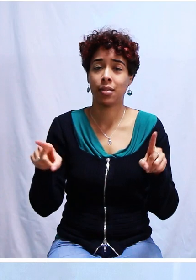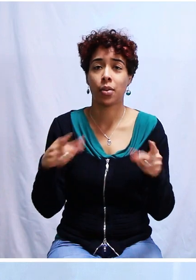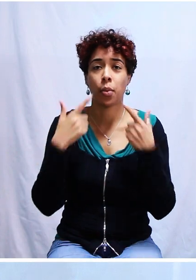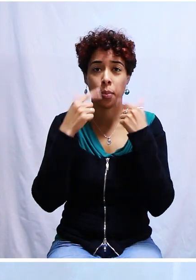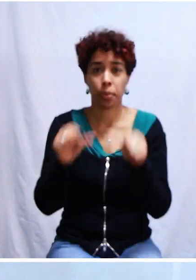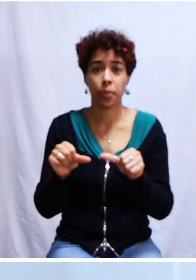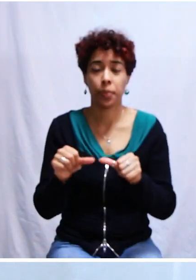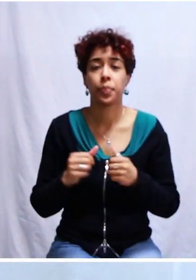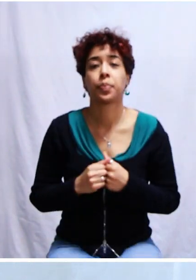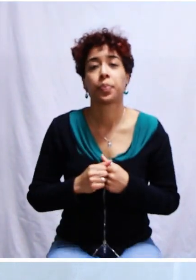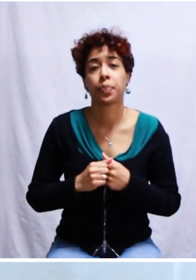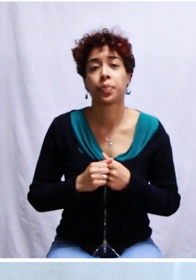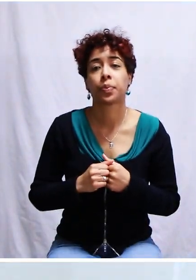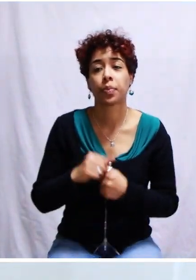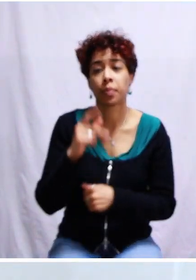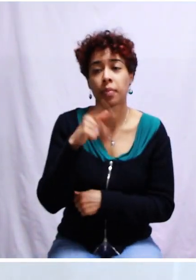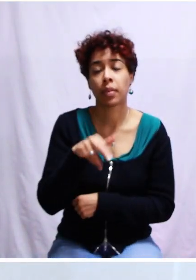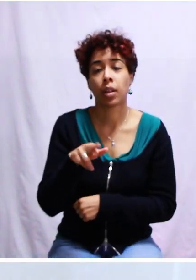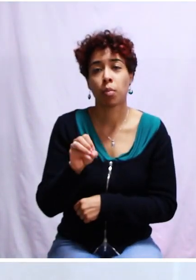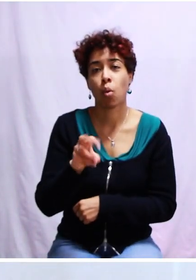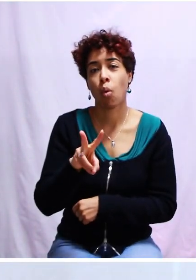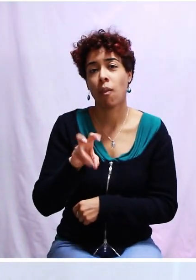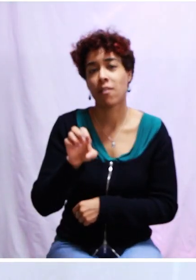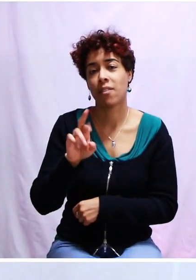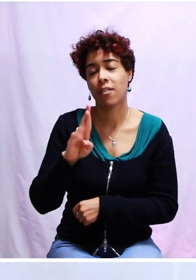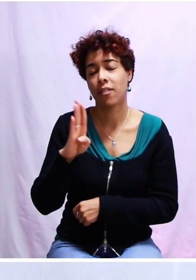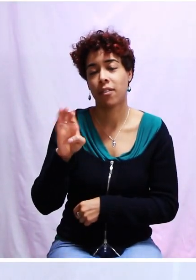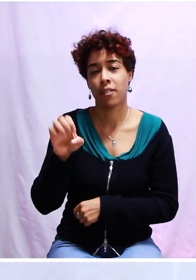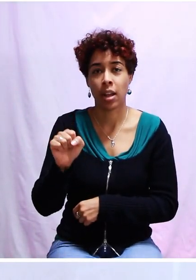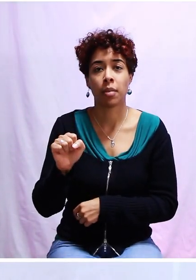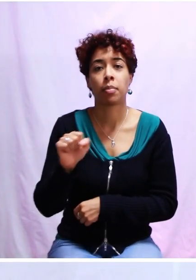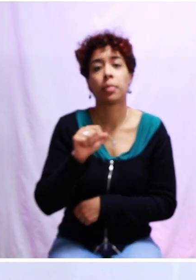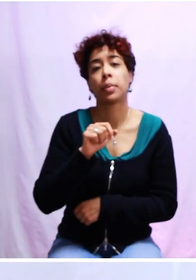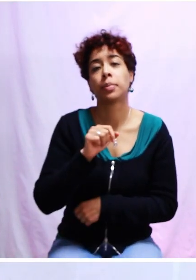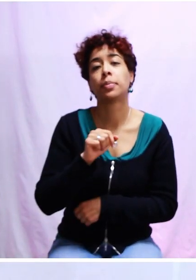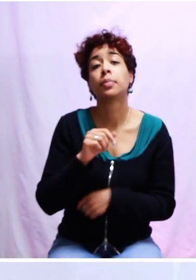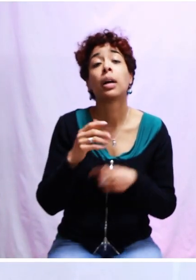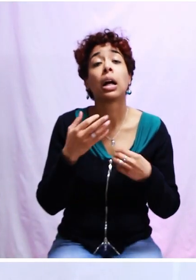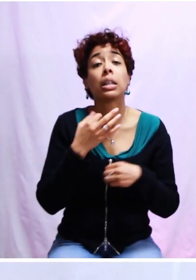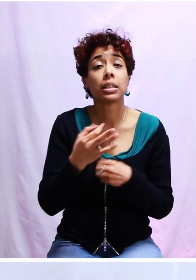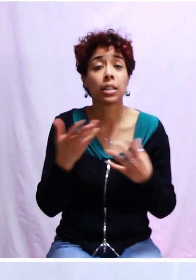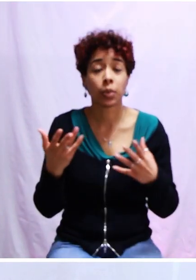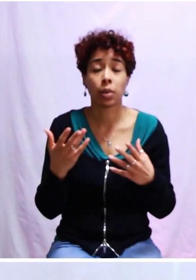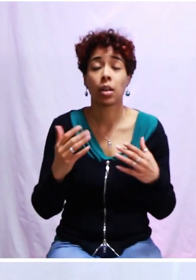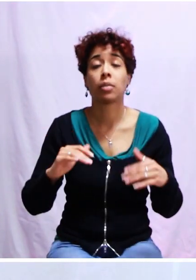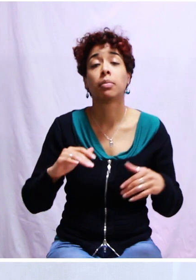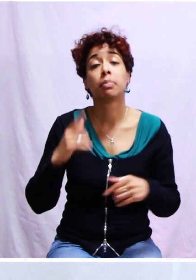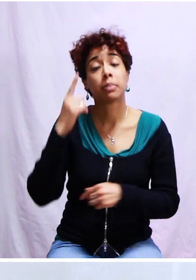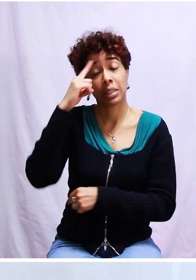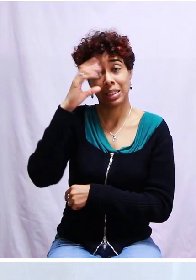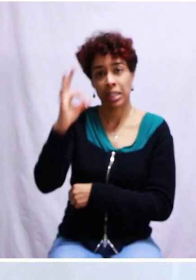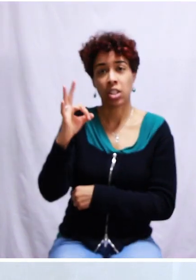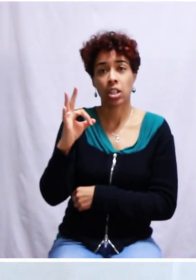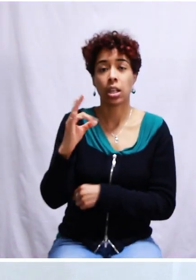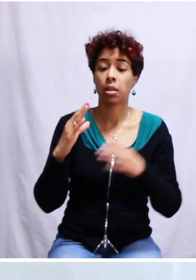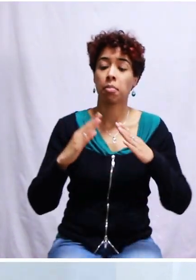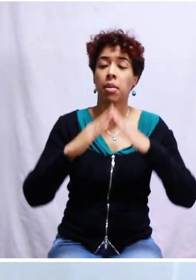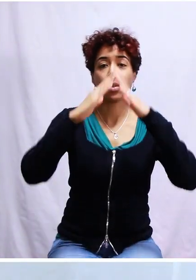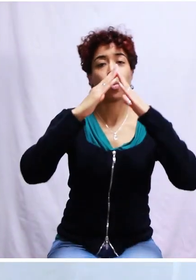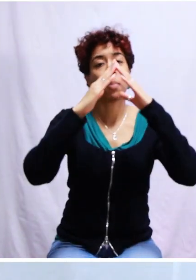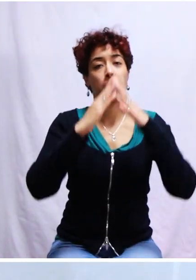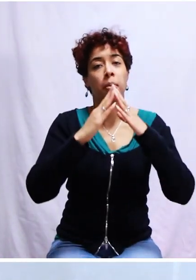Proverbe 24, verset 3, c'est par la sagesse qu'une maison s'élève, et par l'intelligence qu'elle s'affermit.